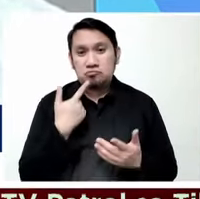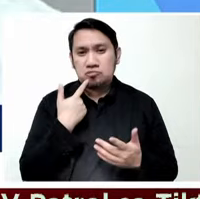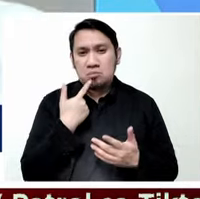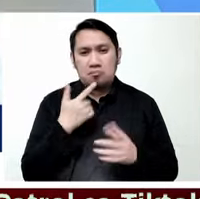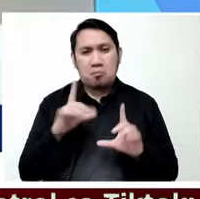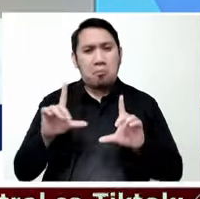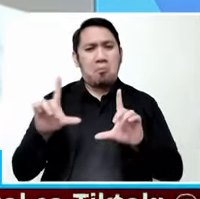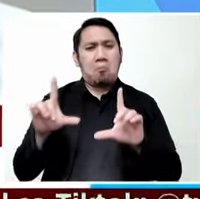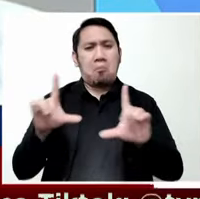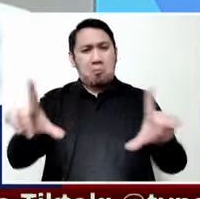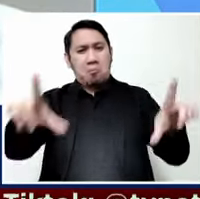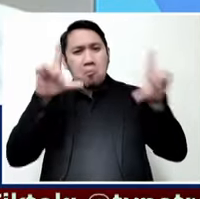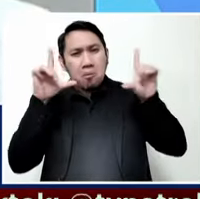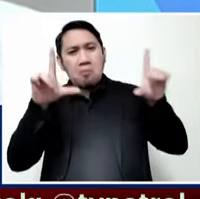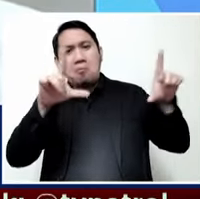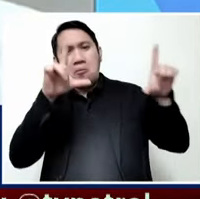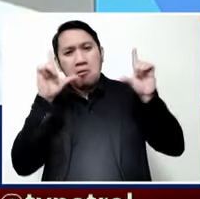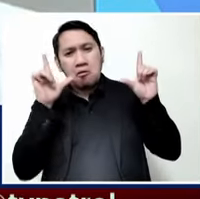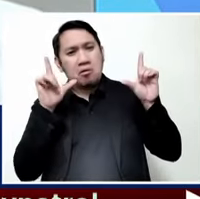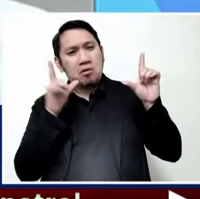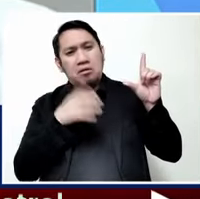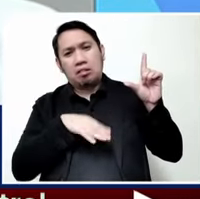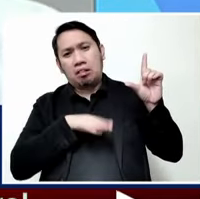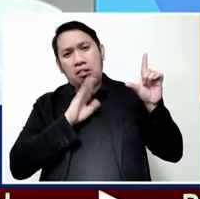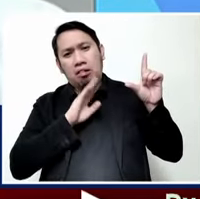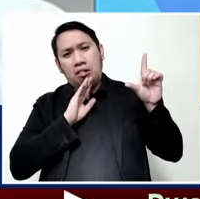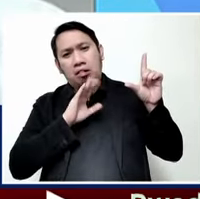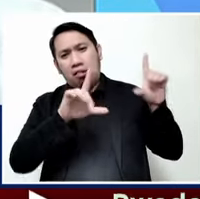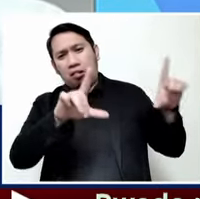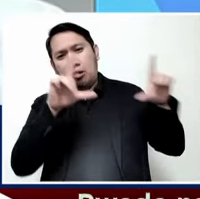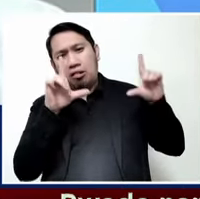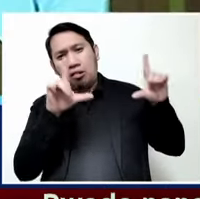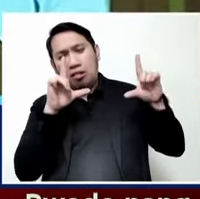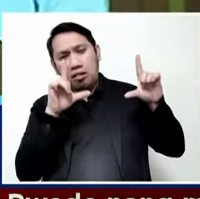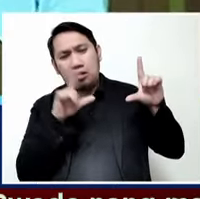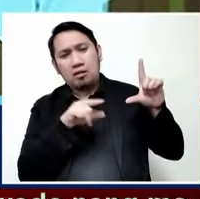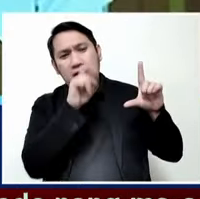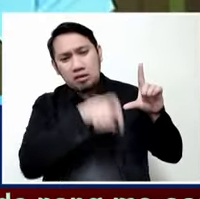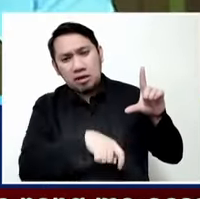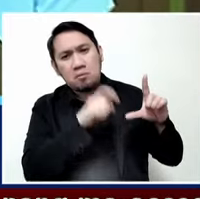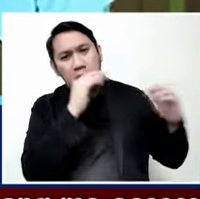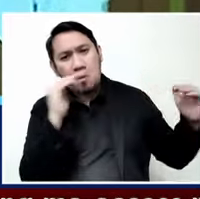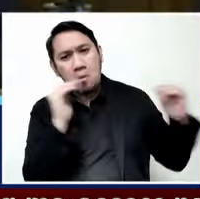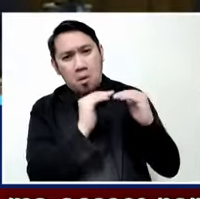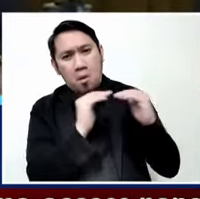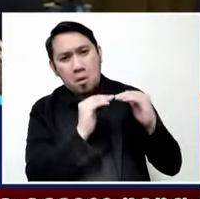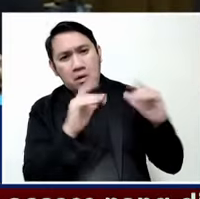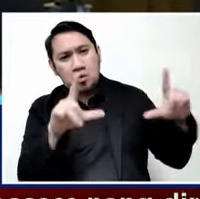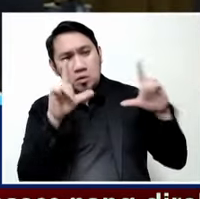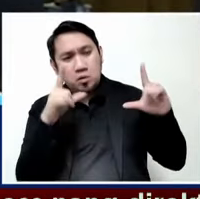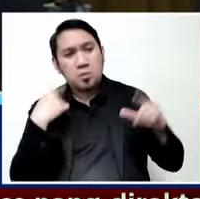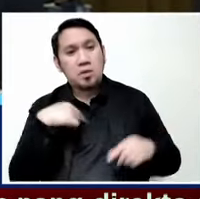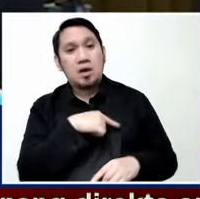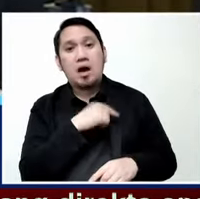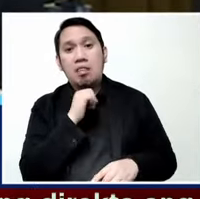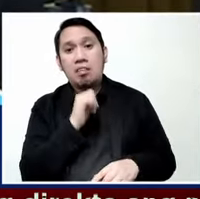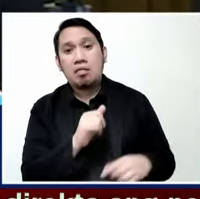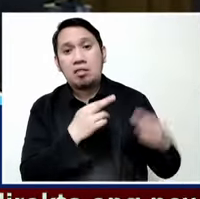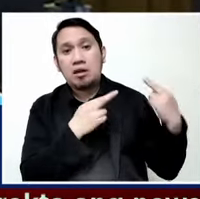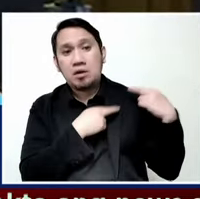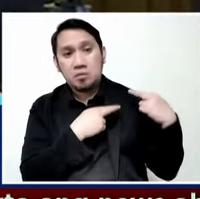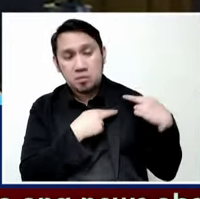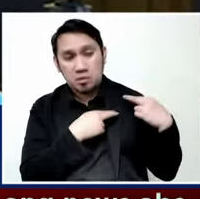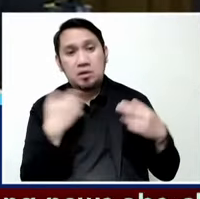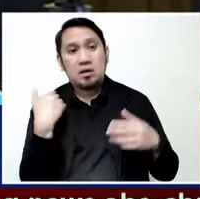ating mga tao na dapat sila ang nag-imbestiga impartially. Hindi po kami obligado sapagkat pailalim po ng saligang